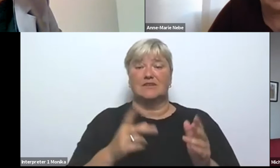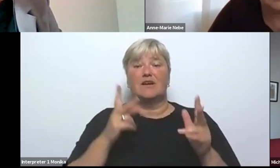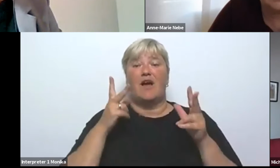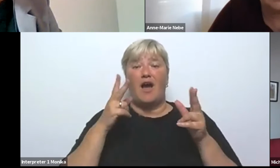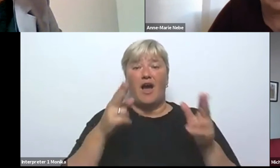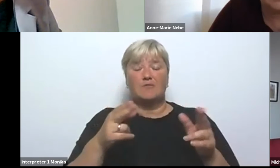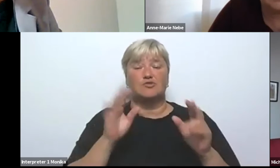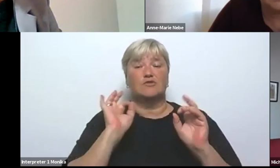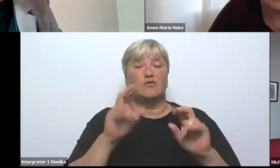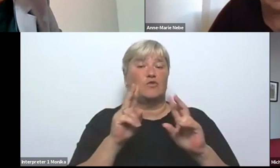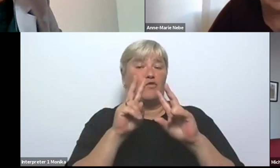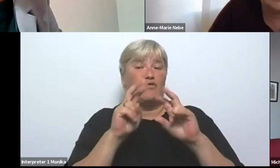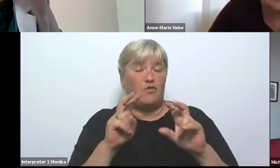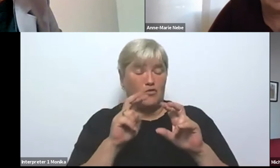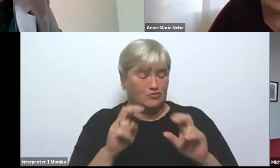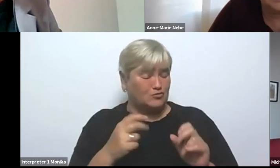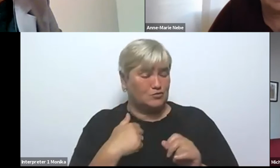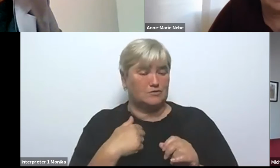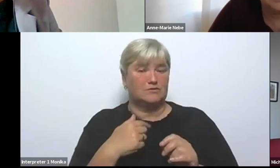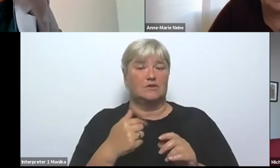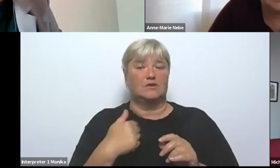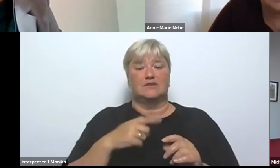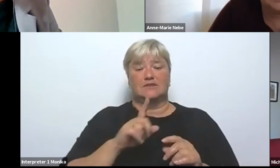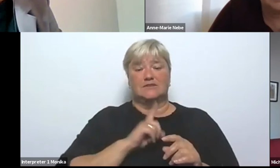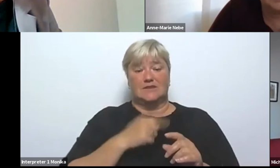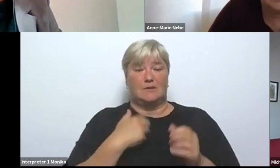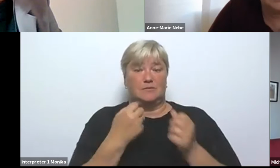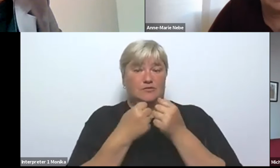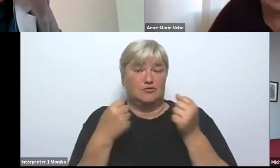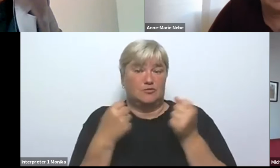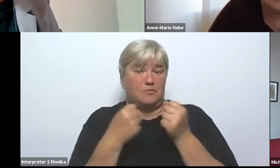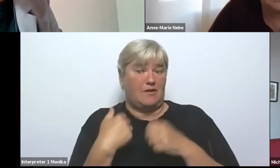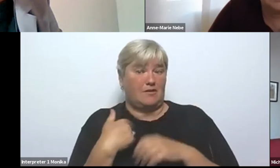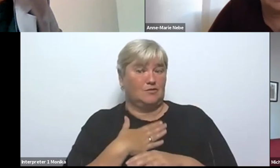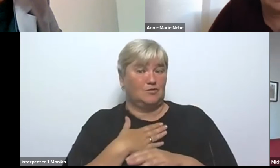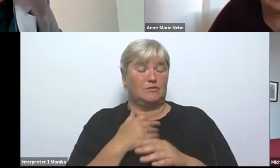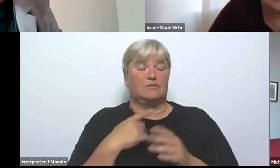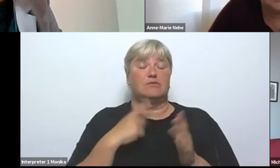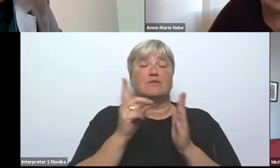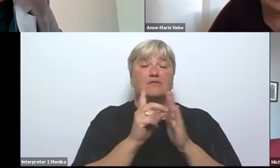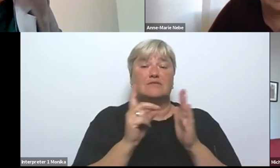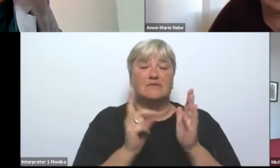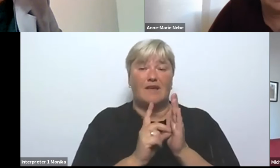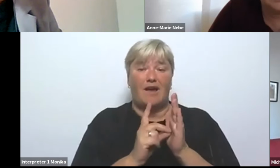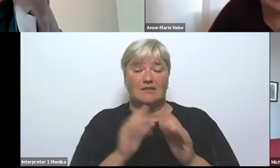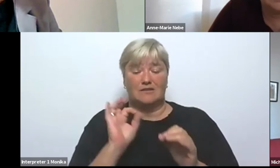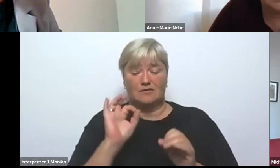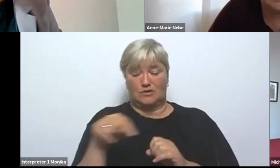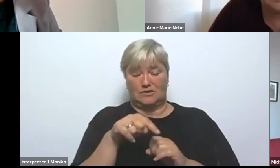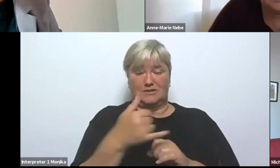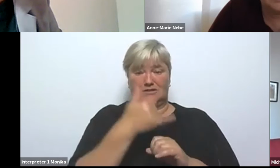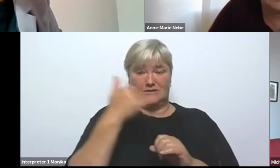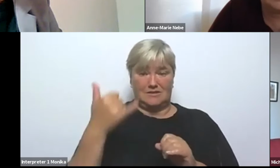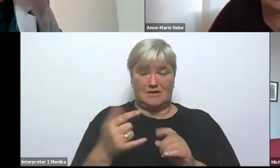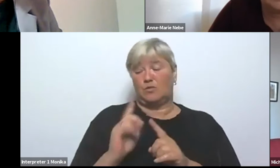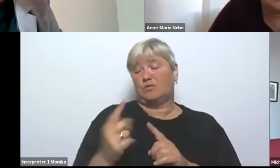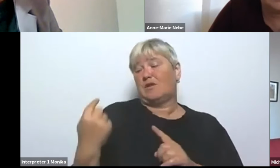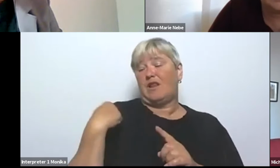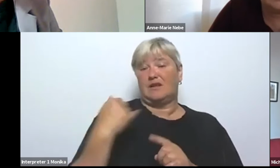den wir beschreiben müssen. Ich bin da selber auch ganz, ganz gespannt. Wir erheben jetzt ja die ganzen Daten für dieses Jahr und fürs letzte Jahr, also was ja